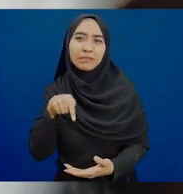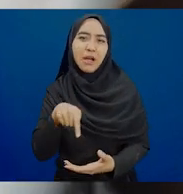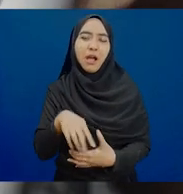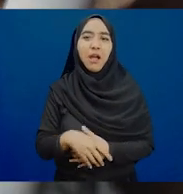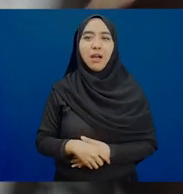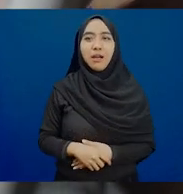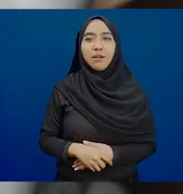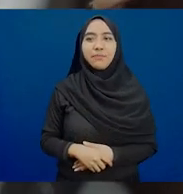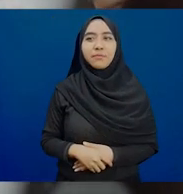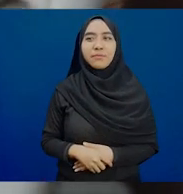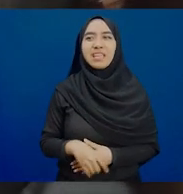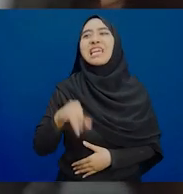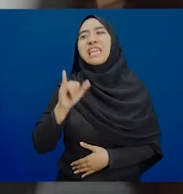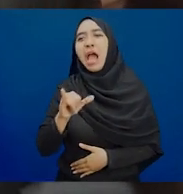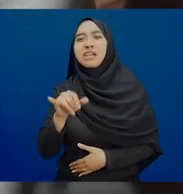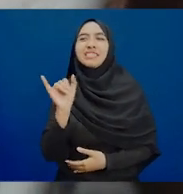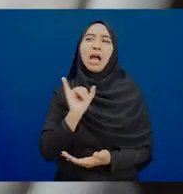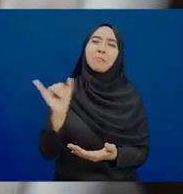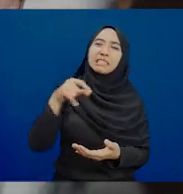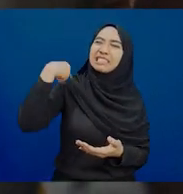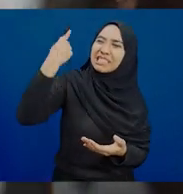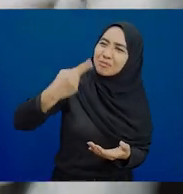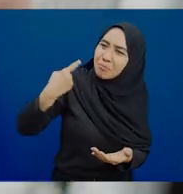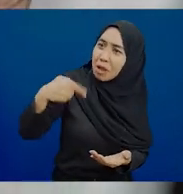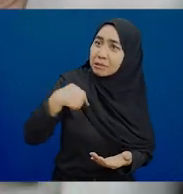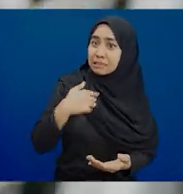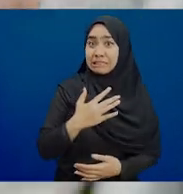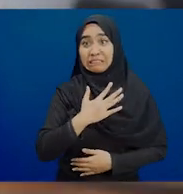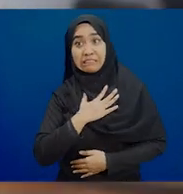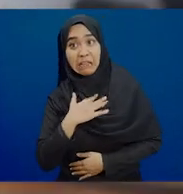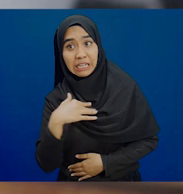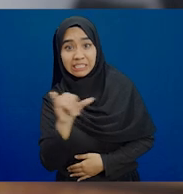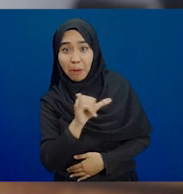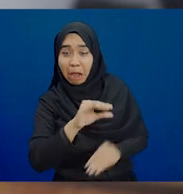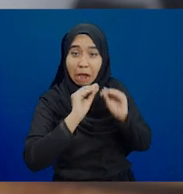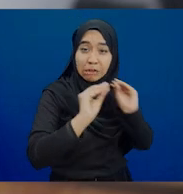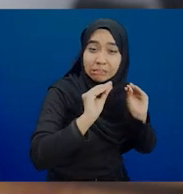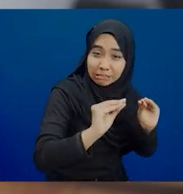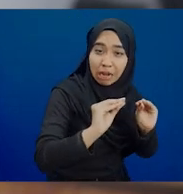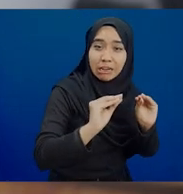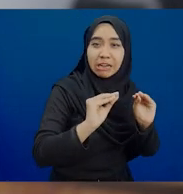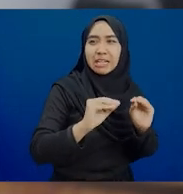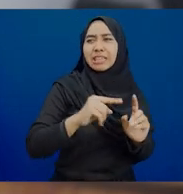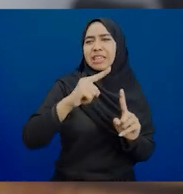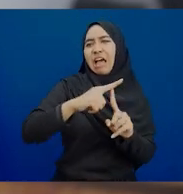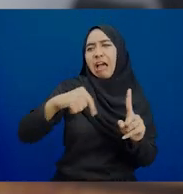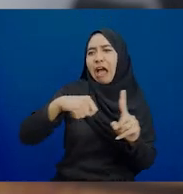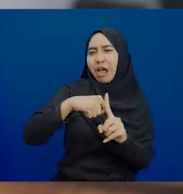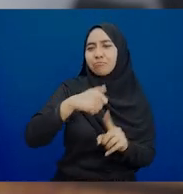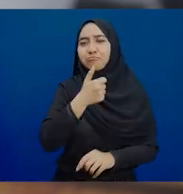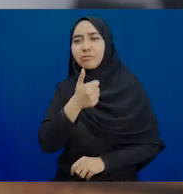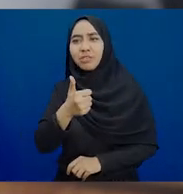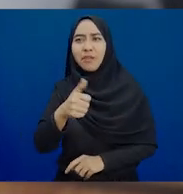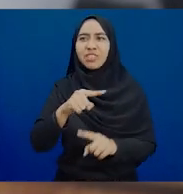kok pintar. Ya kayak ibunya. Sempat ngajar juga, ngajar TK. Ngajar TK